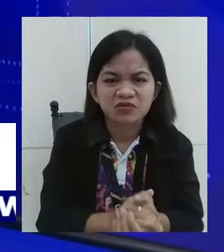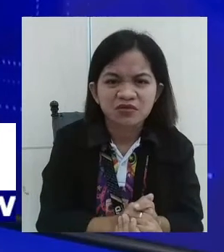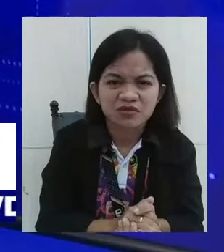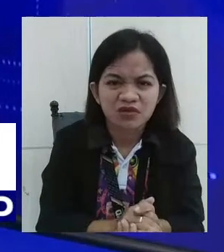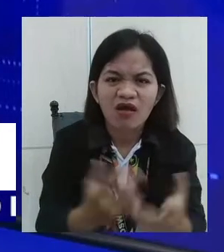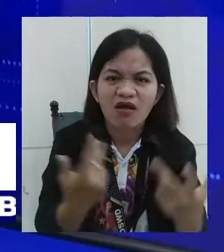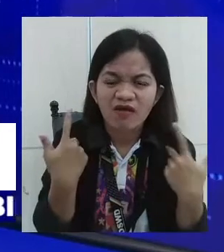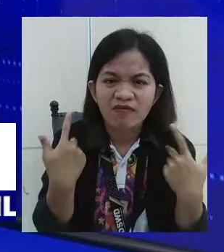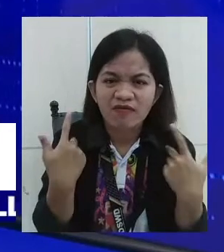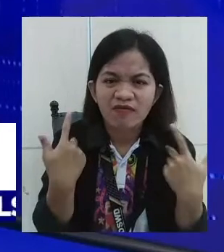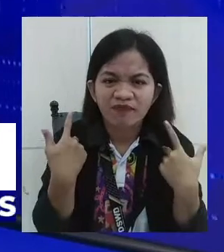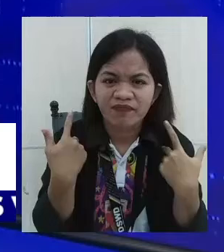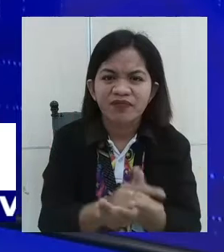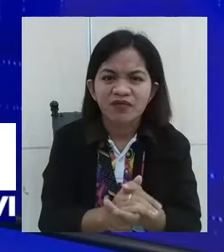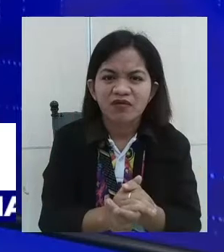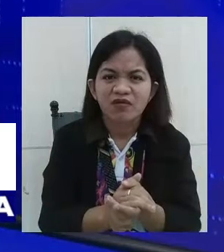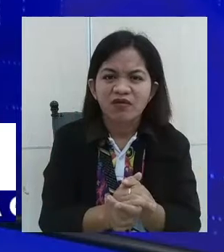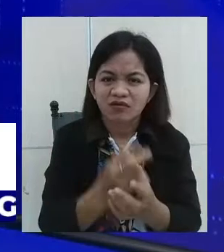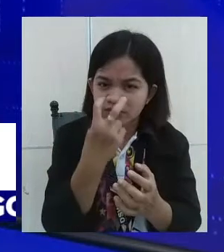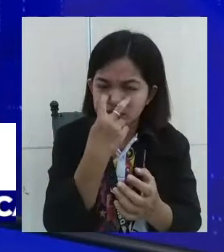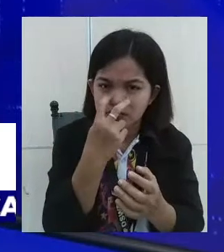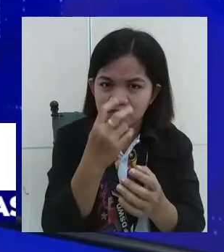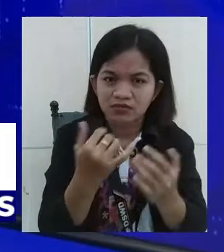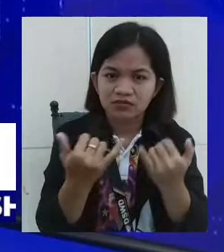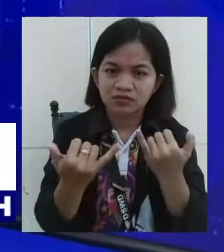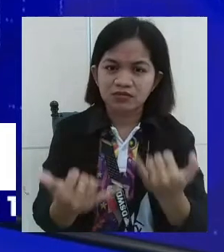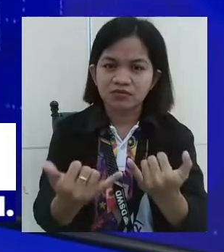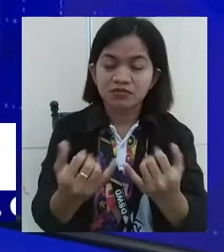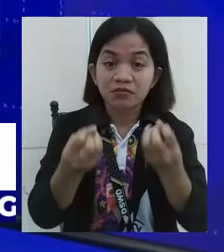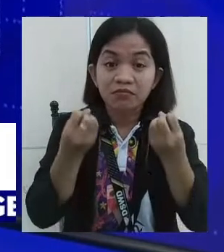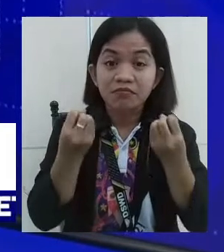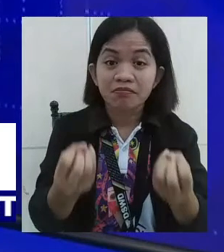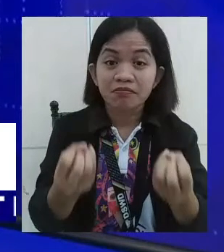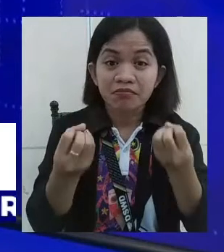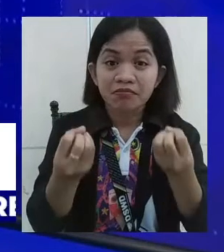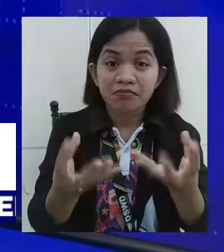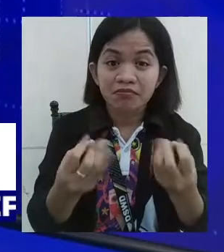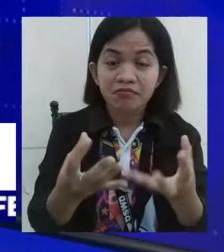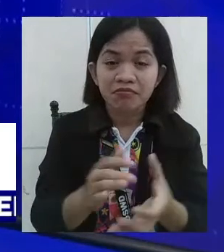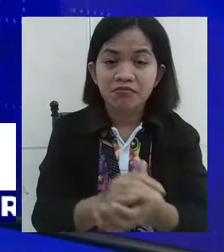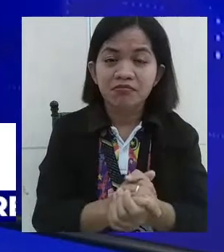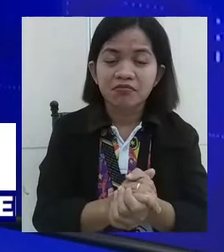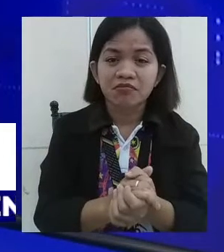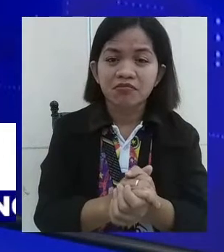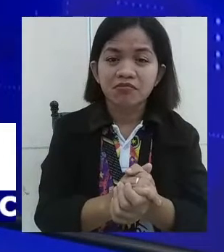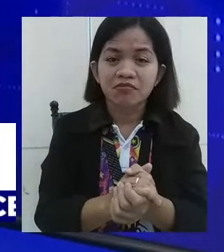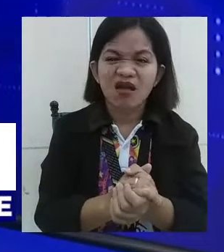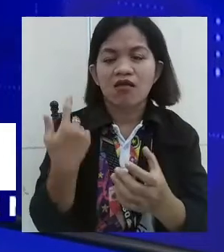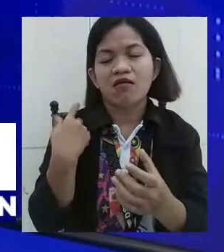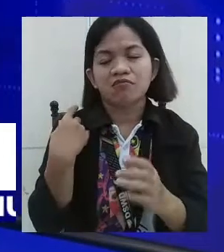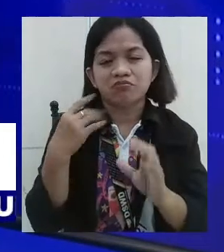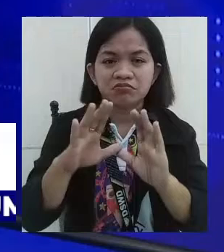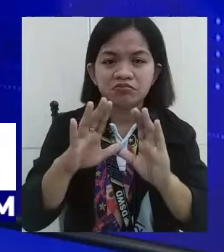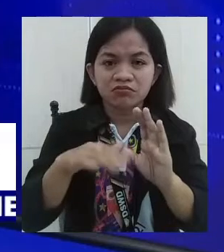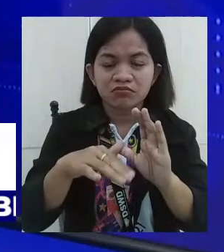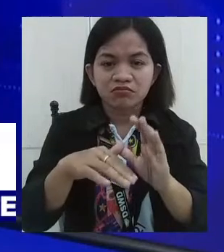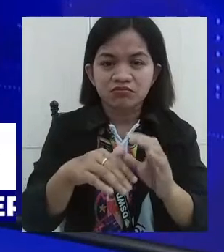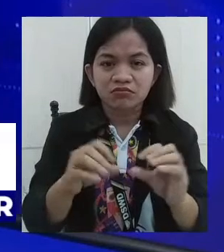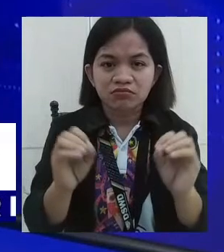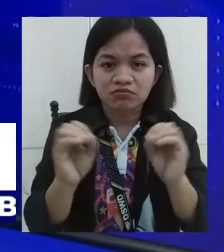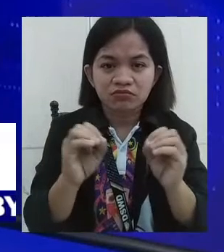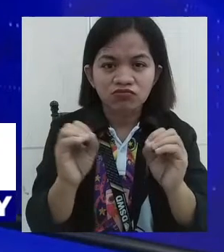nasa pandemic pa rin naman tayo, napakaraming na displaced na may kapansanan. Kung ang mga taong walang kapansanan ay